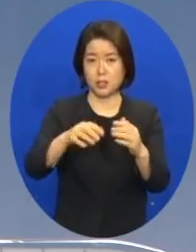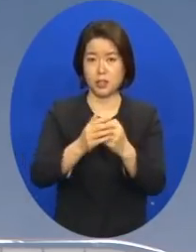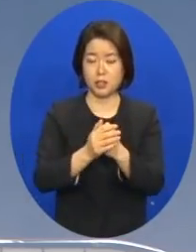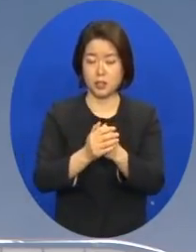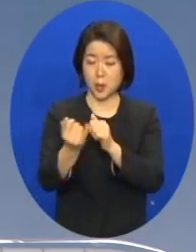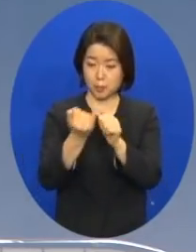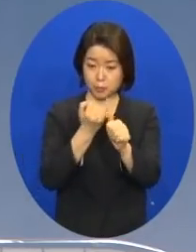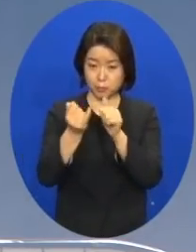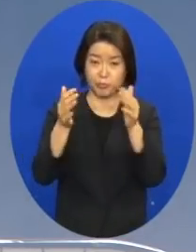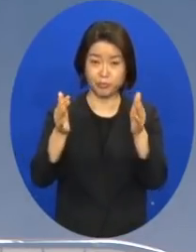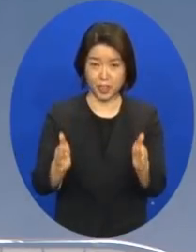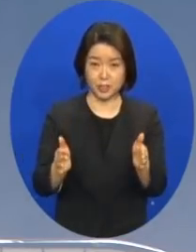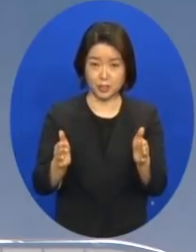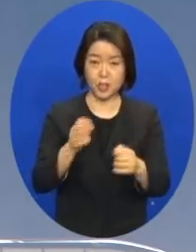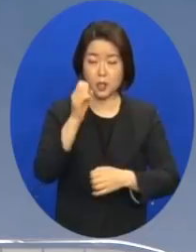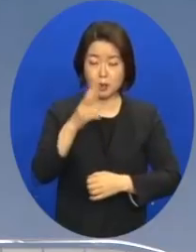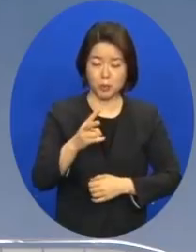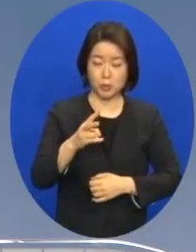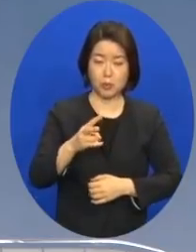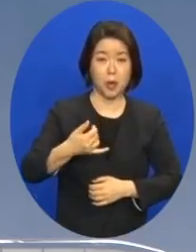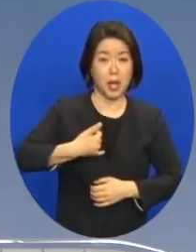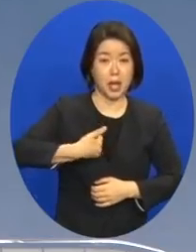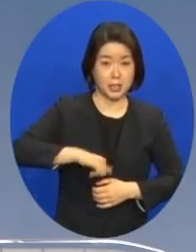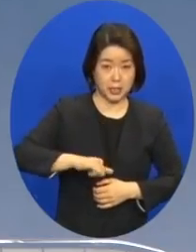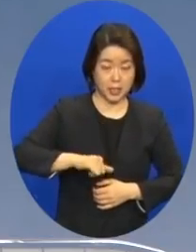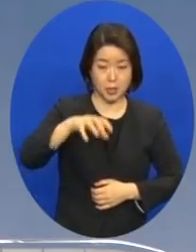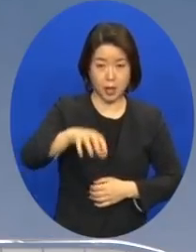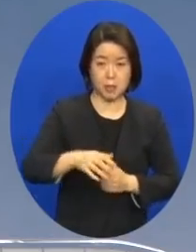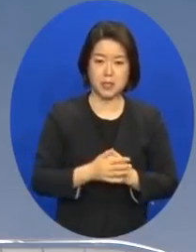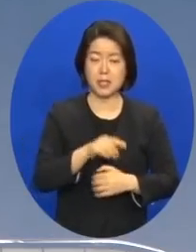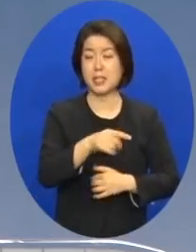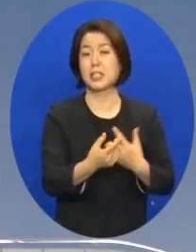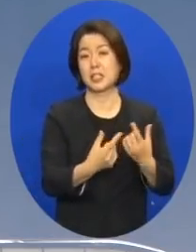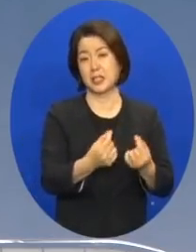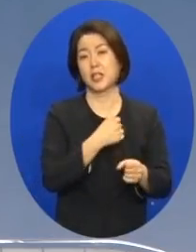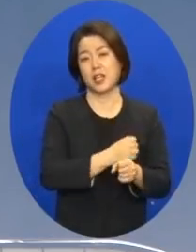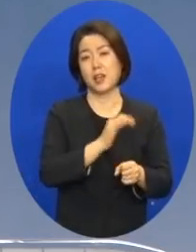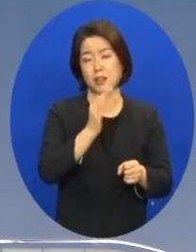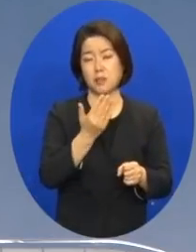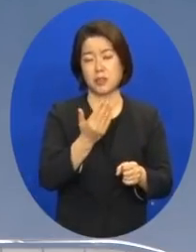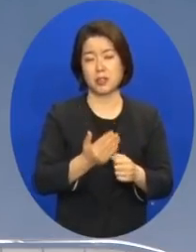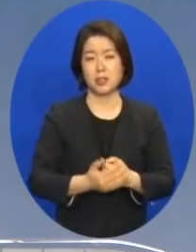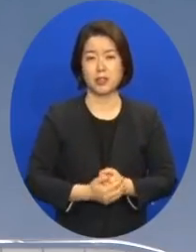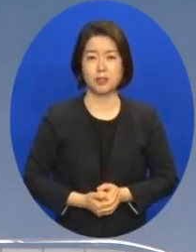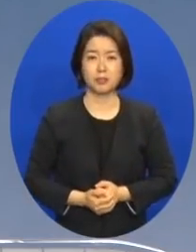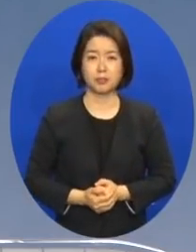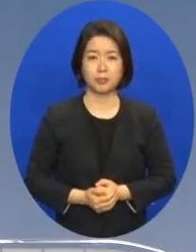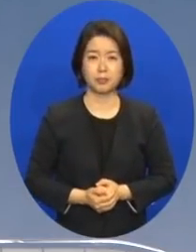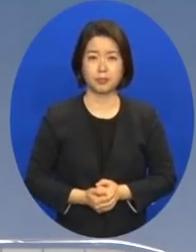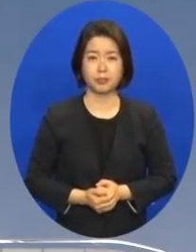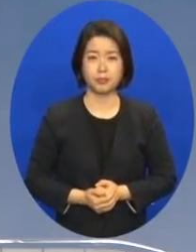부부 사이에 또는 자녀들 앞에서 이렇게 해야 된다는 겁니다.